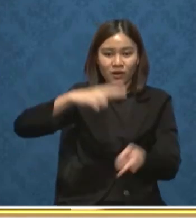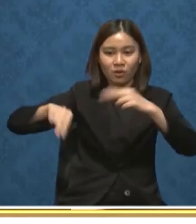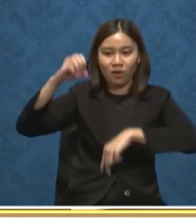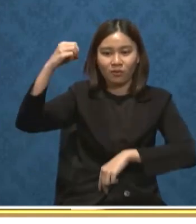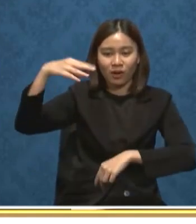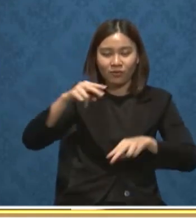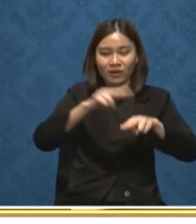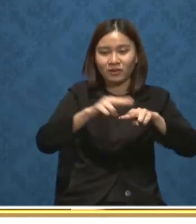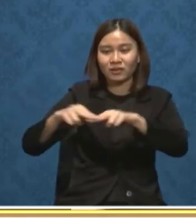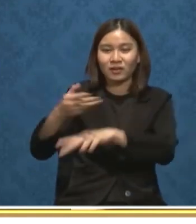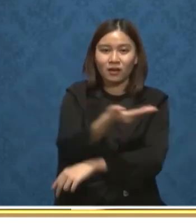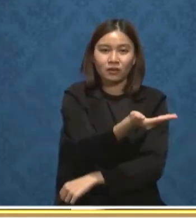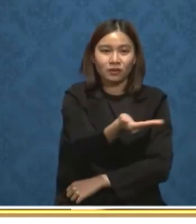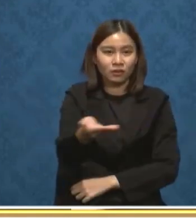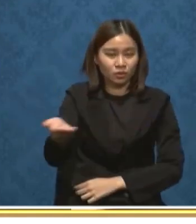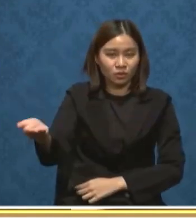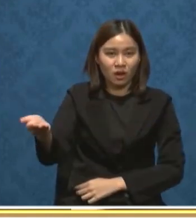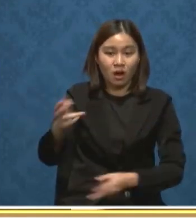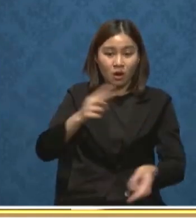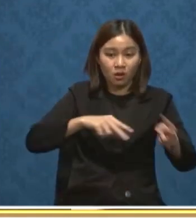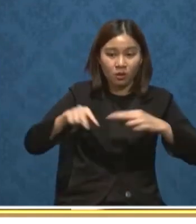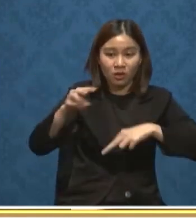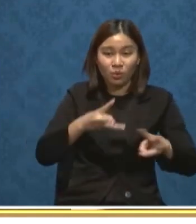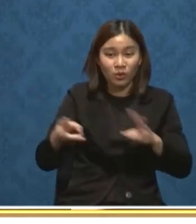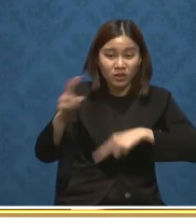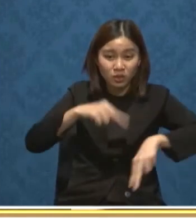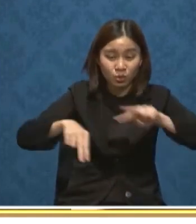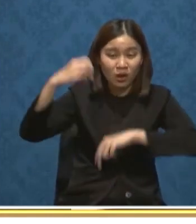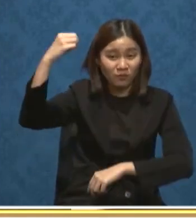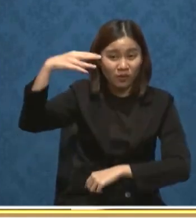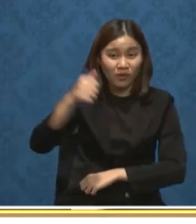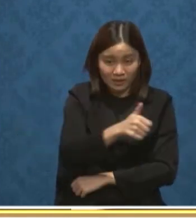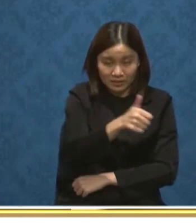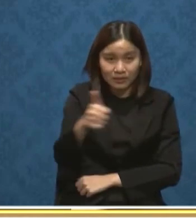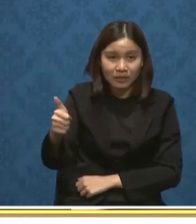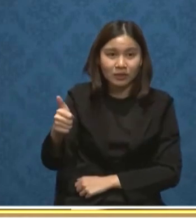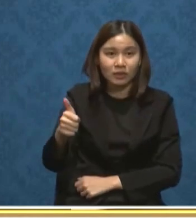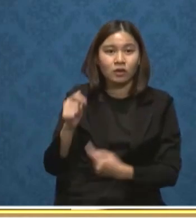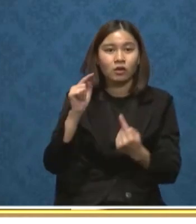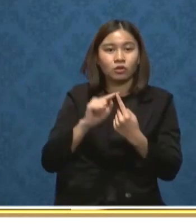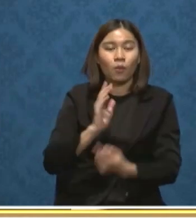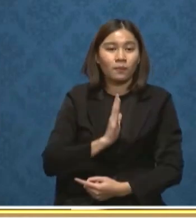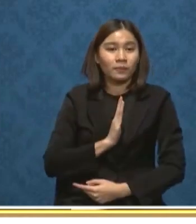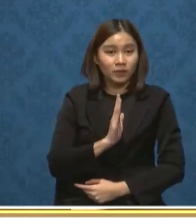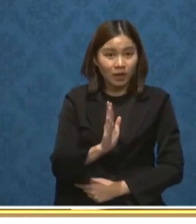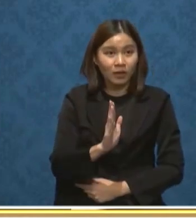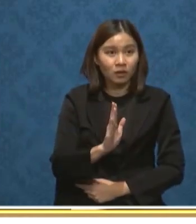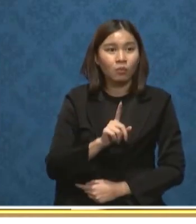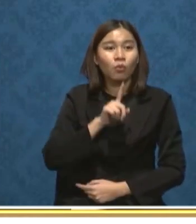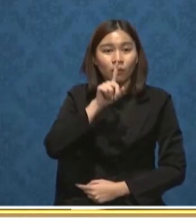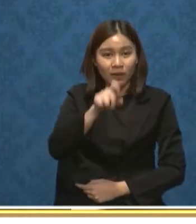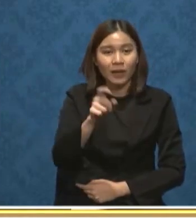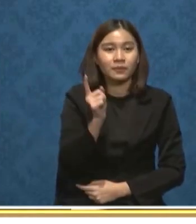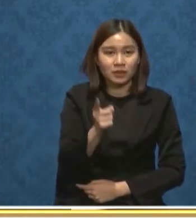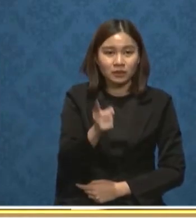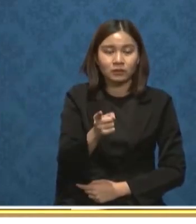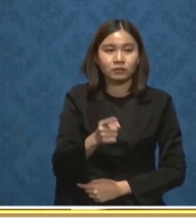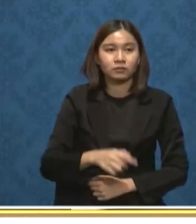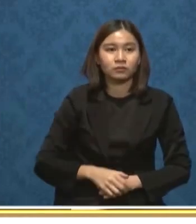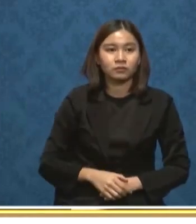นั่งอยู่นี่นี่แฮะการกำกับกิการพลังานที่วาดีแล้ว เพื่อความเป็นถามแล้วผมถามตร ตรง